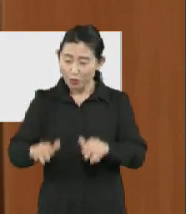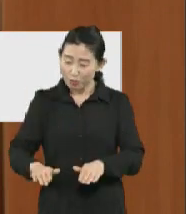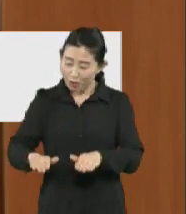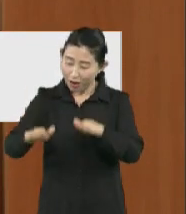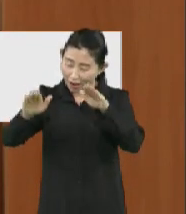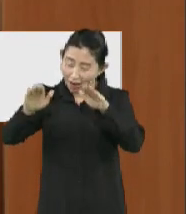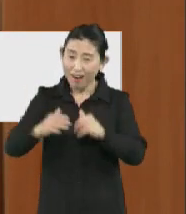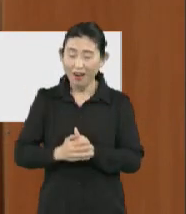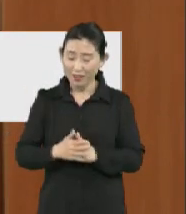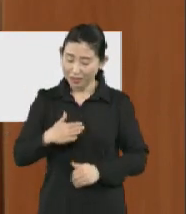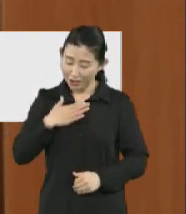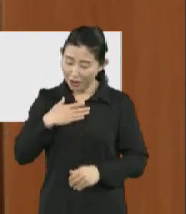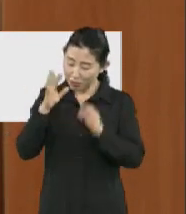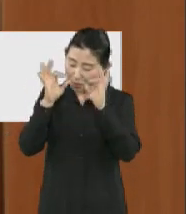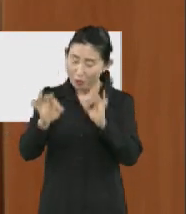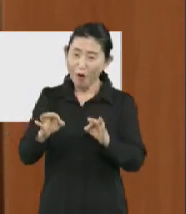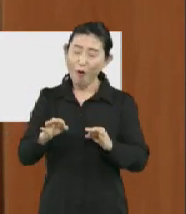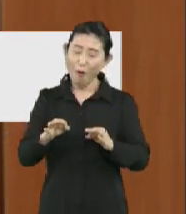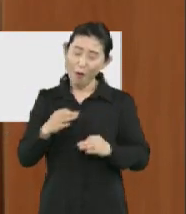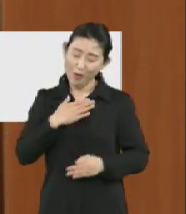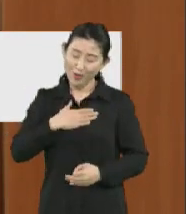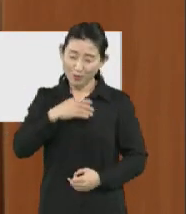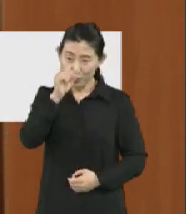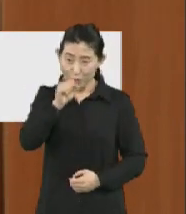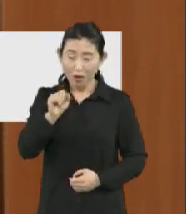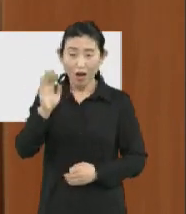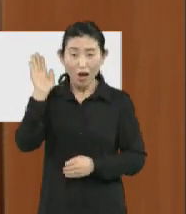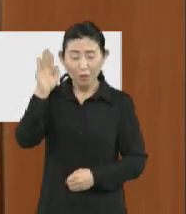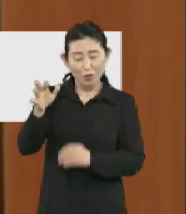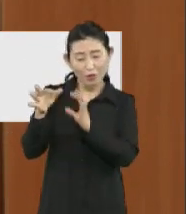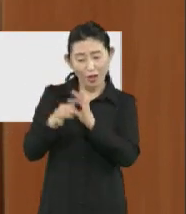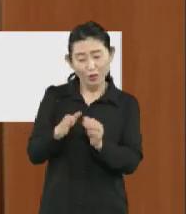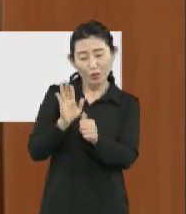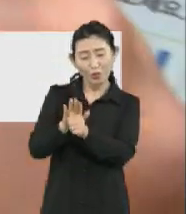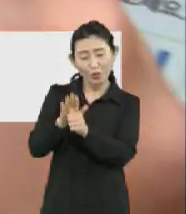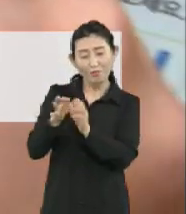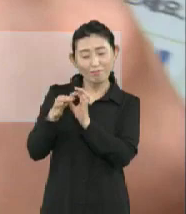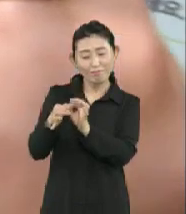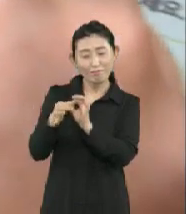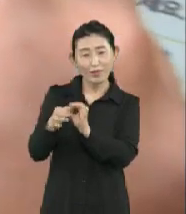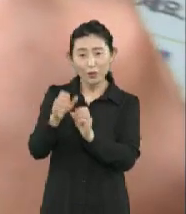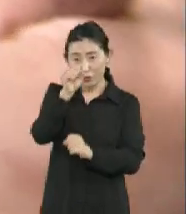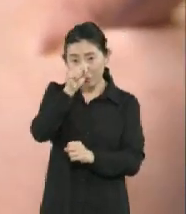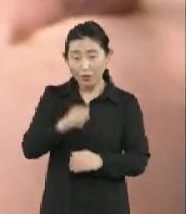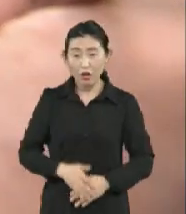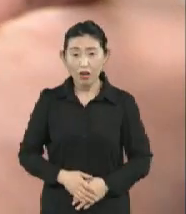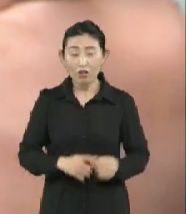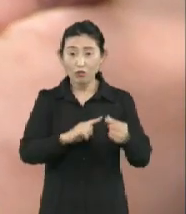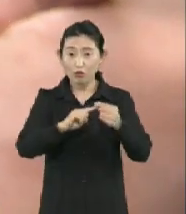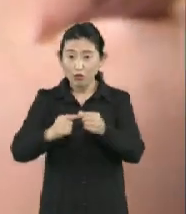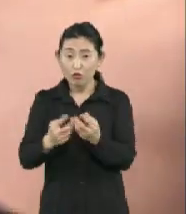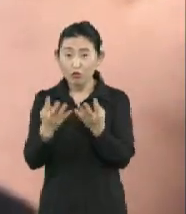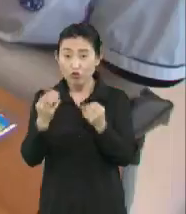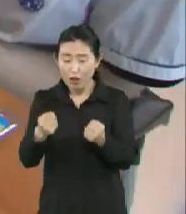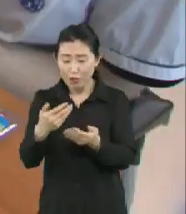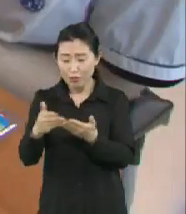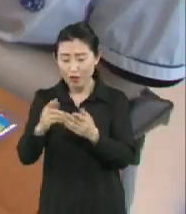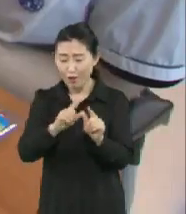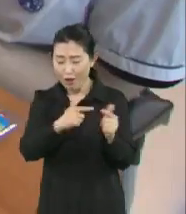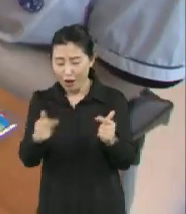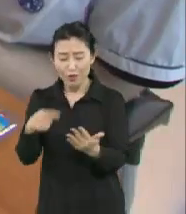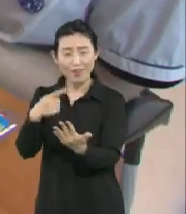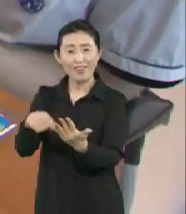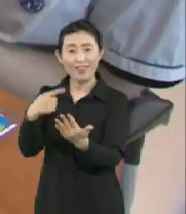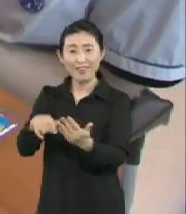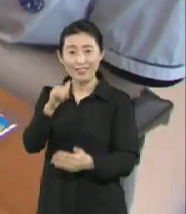보면서 스스로도 뿌듯하고 앞으로도 더 많은 도움을 주고 싶어요. 국어와 수학, 미술 등 다양한